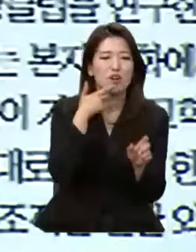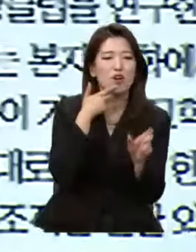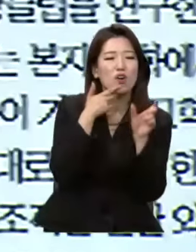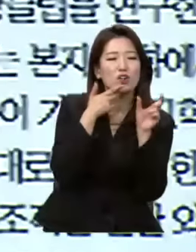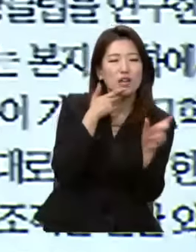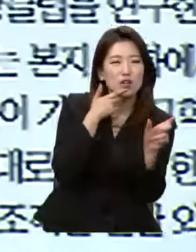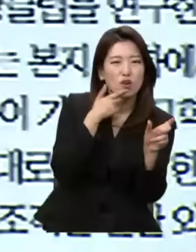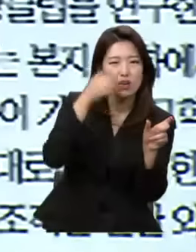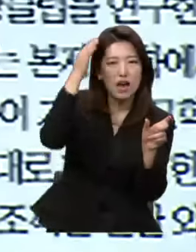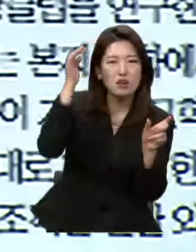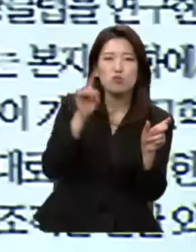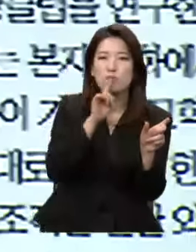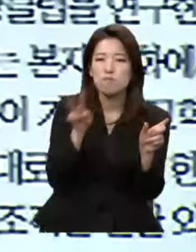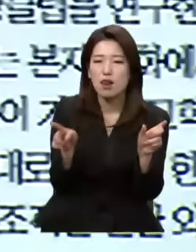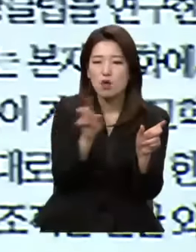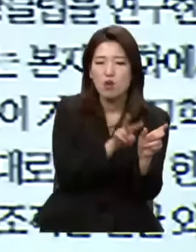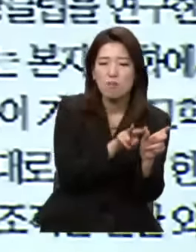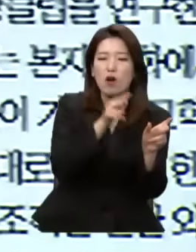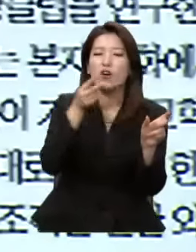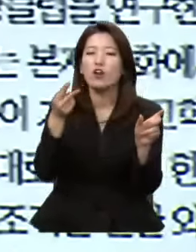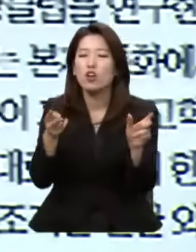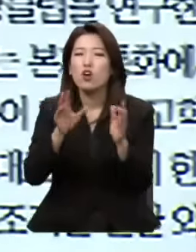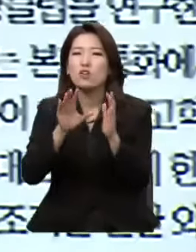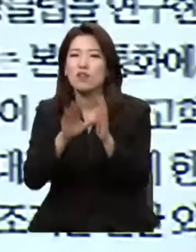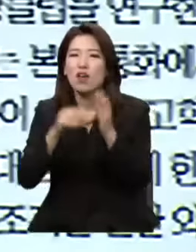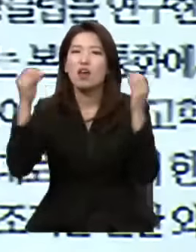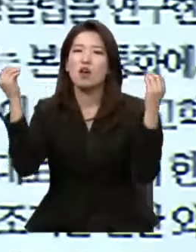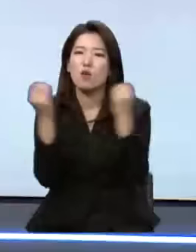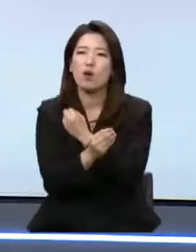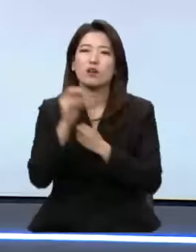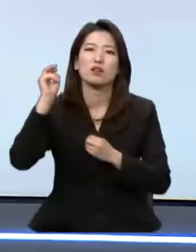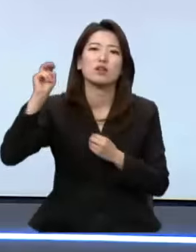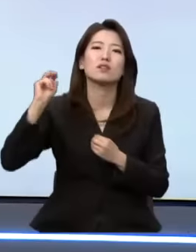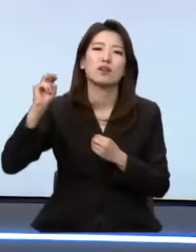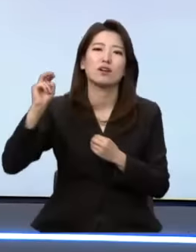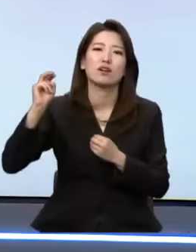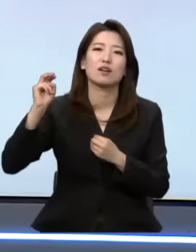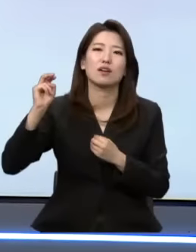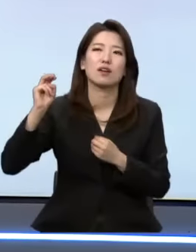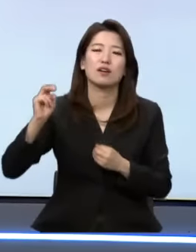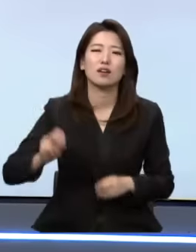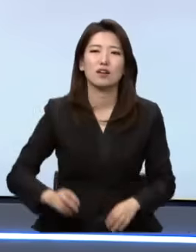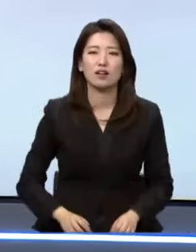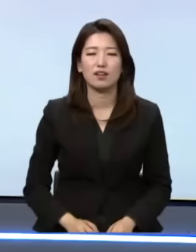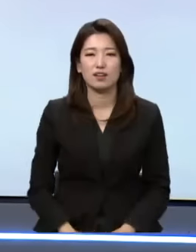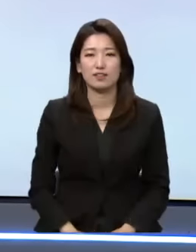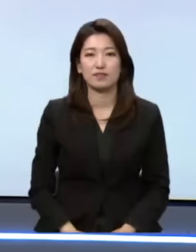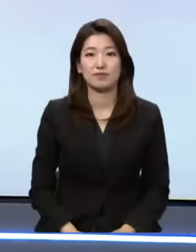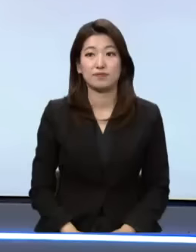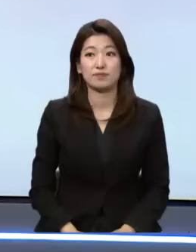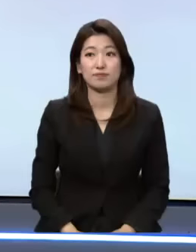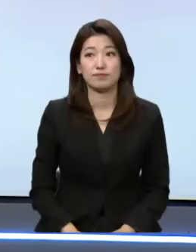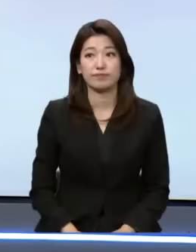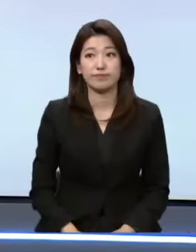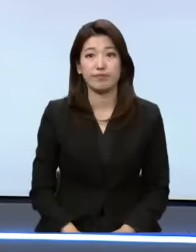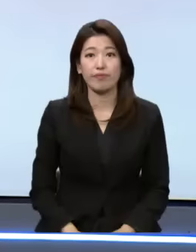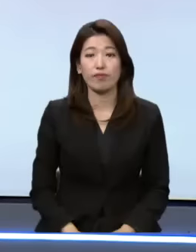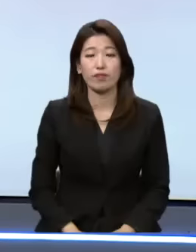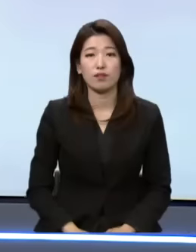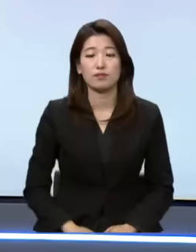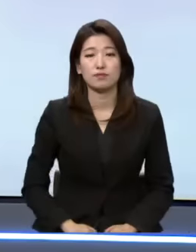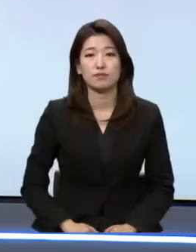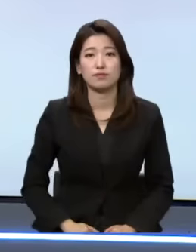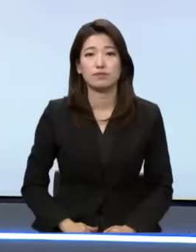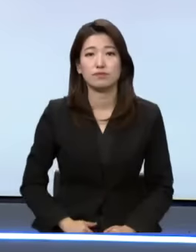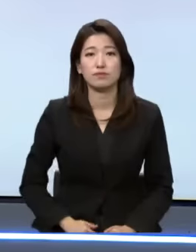오해가 생겼다라는게 조선일보이 기사입니다 여기도 좀 볼까요 묘사가 돼 있었다고 얘기를